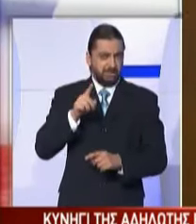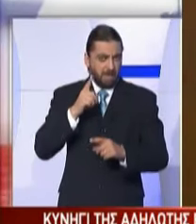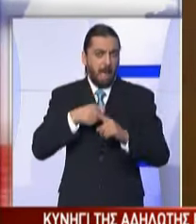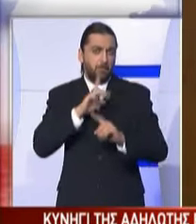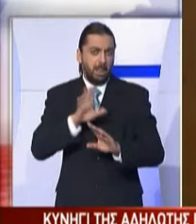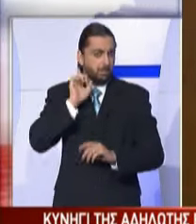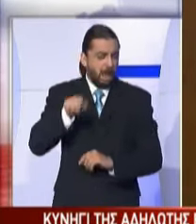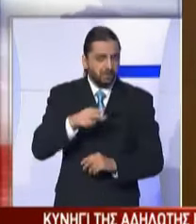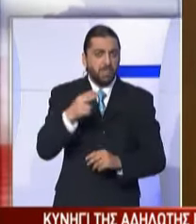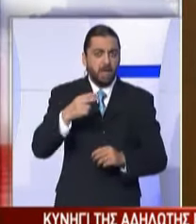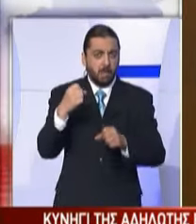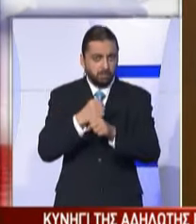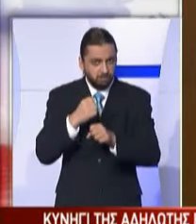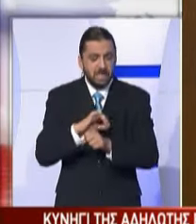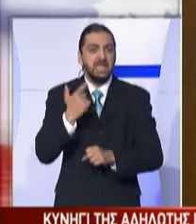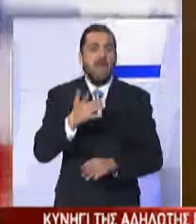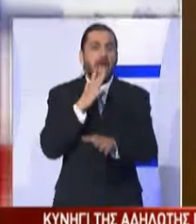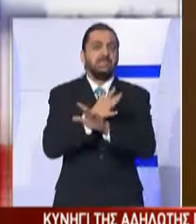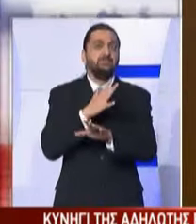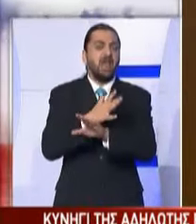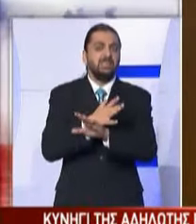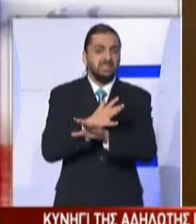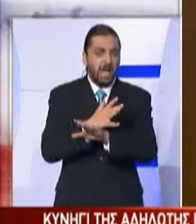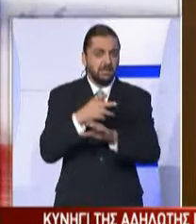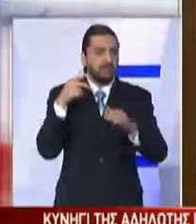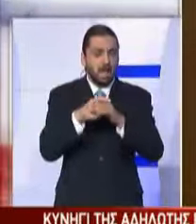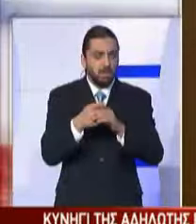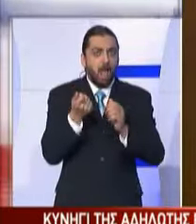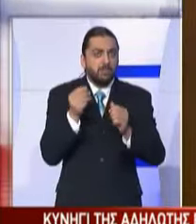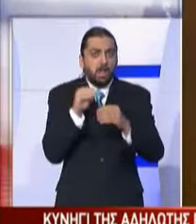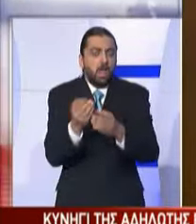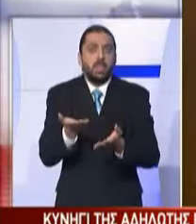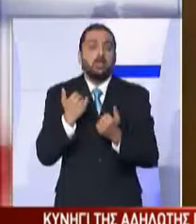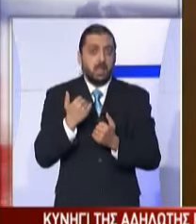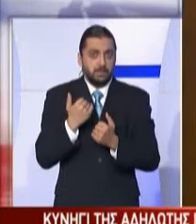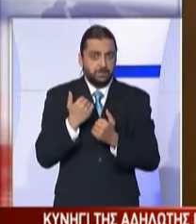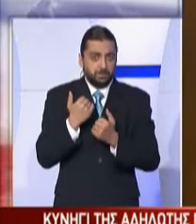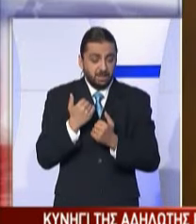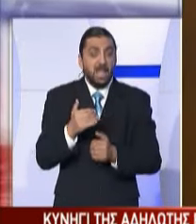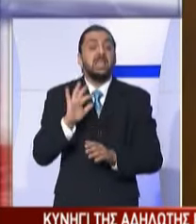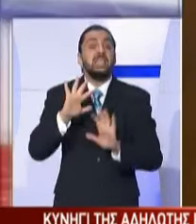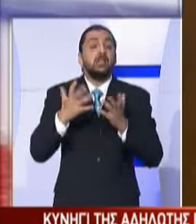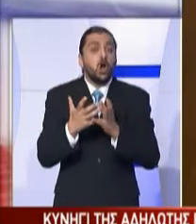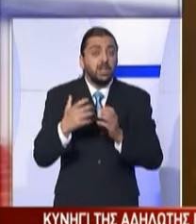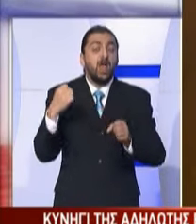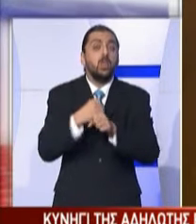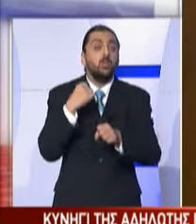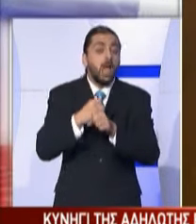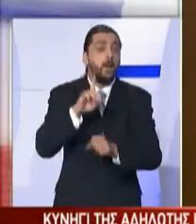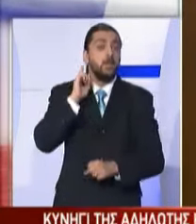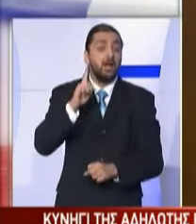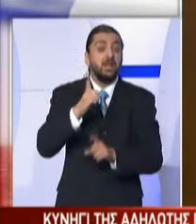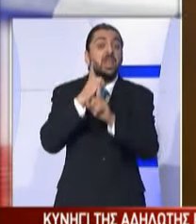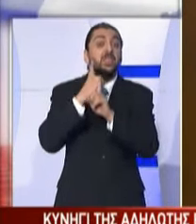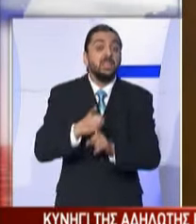διαρροή δημοσίων εσόδων από τα ασφαλιστικά ταμεία. Με δύο λόγια. Η παραβατικότητα στην αγορά εργασίας, ιδιαίτερα σε